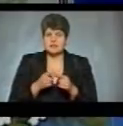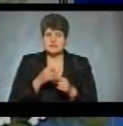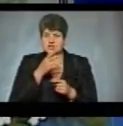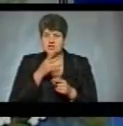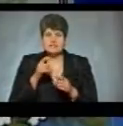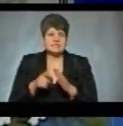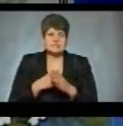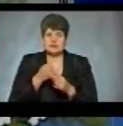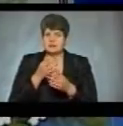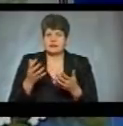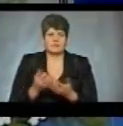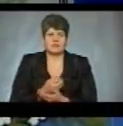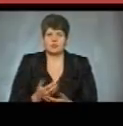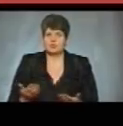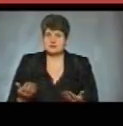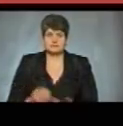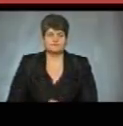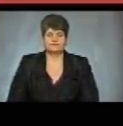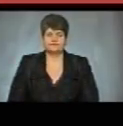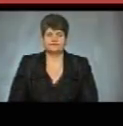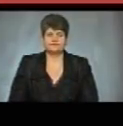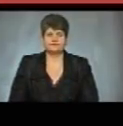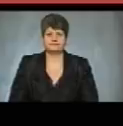лікарів нам не вдалося.